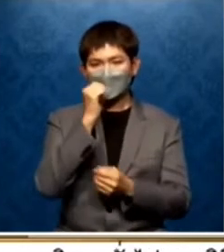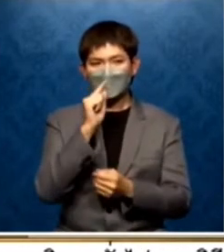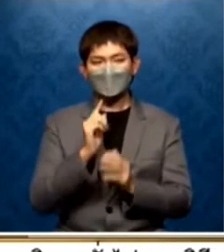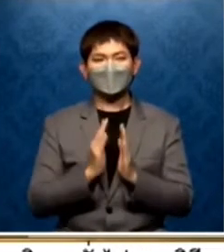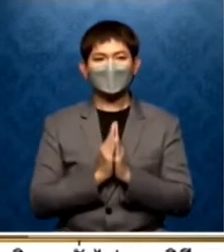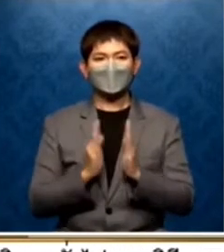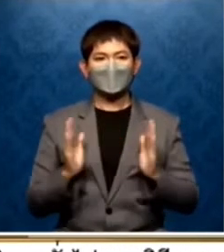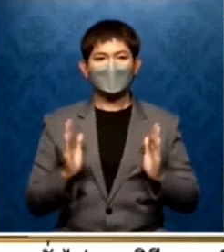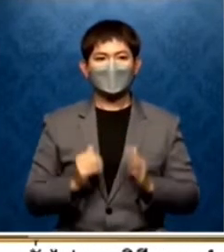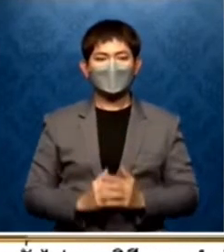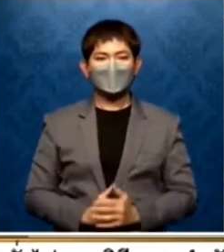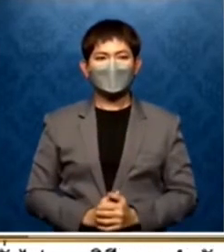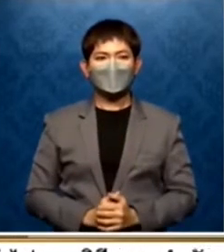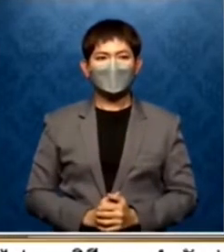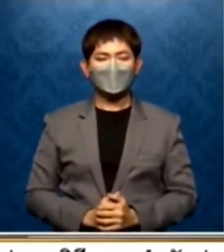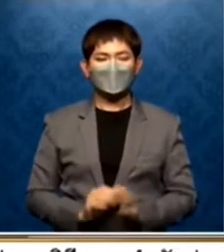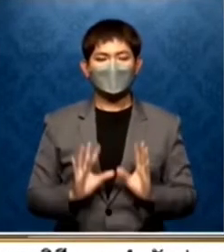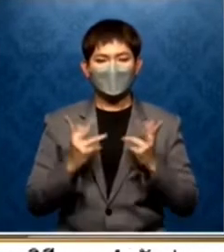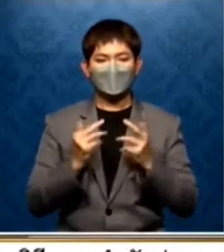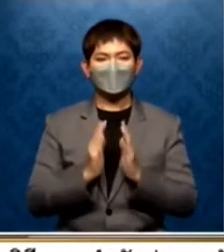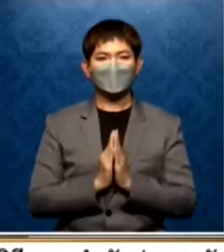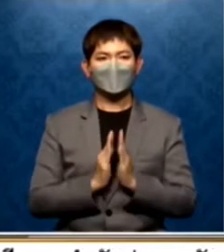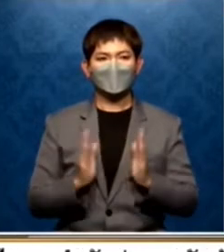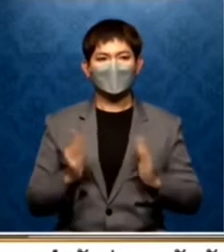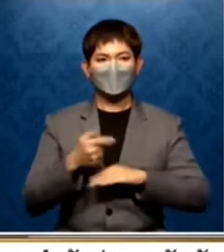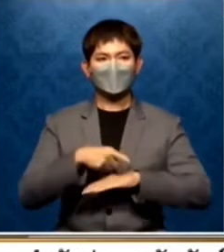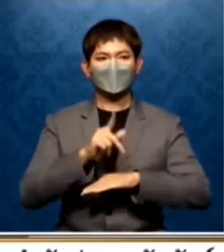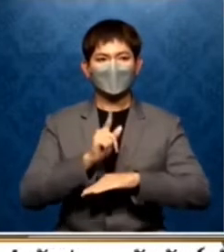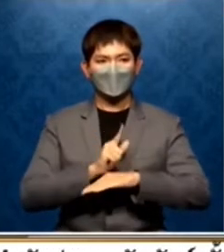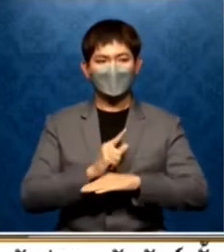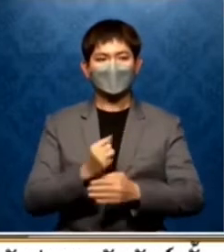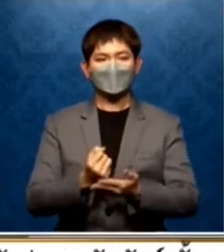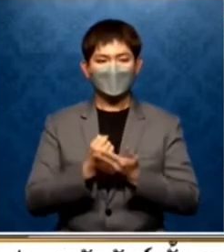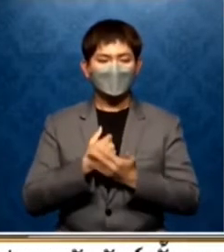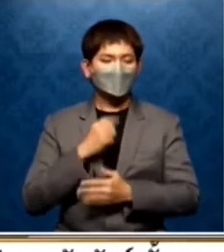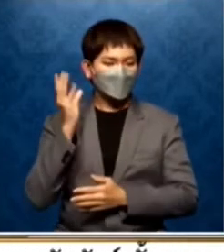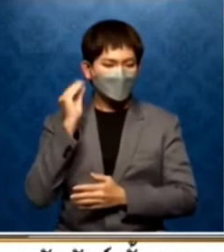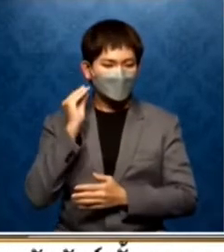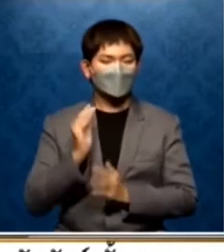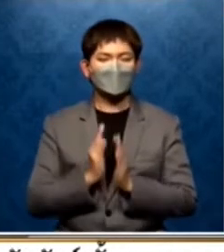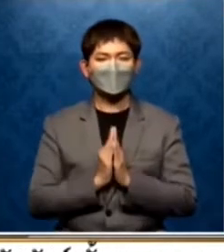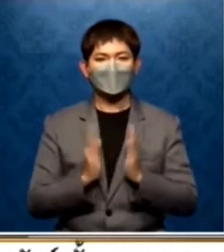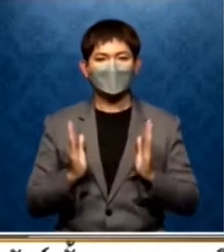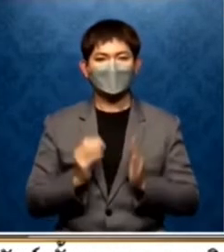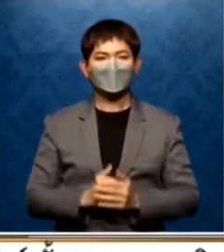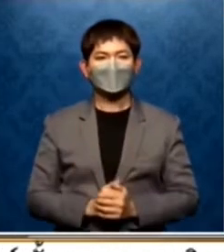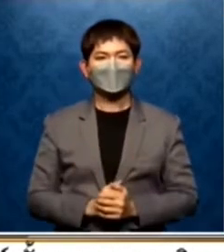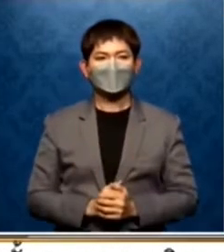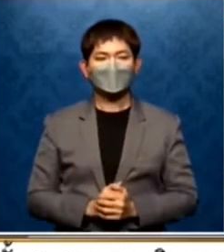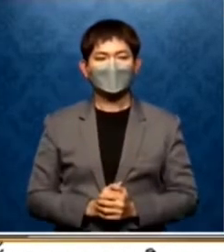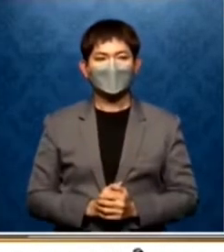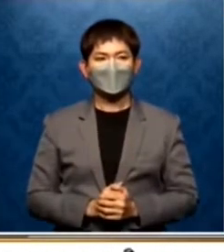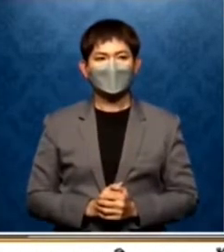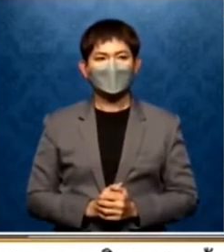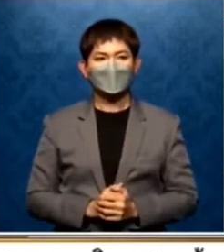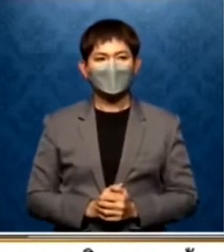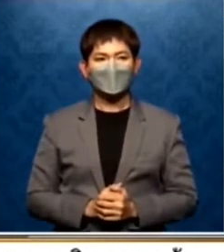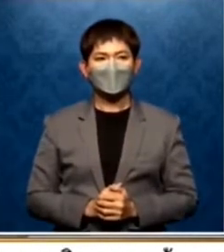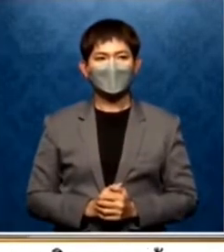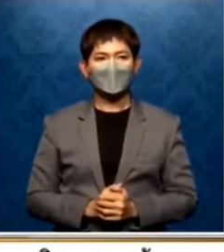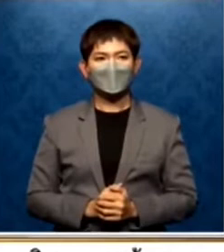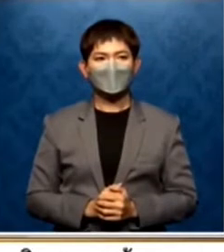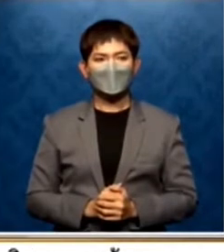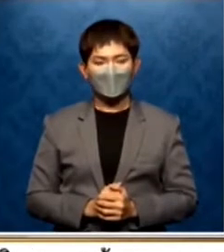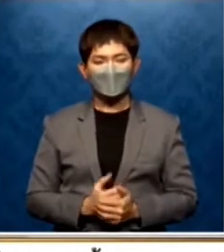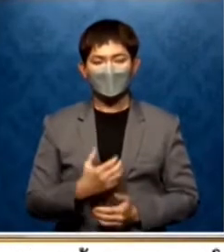ขอบพระคุณท่านประธานครับผมจบแล้วครับขอบพระคุณท่านประธานที่กรุณาฟังผมครับ ครับ ขอบพระคุณครับท่านประธานครับ ผมตั้งใจจะต